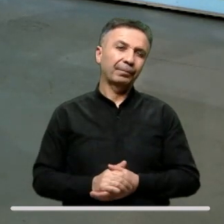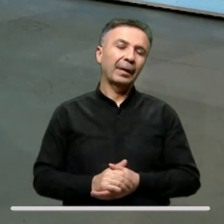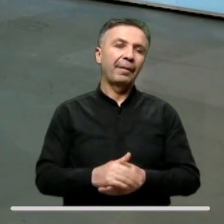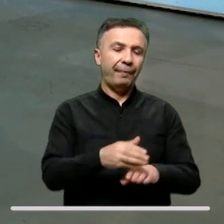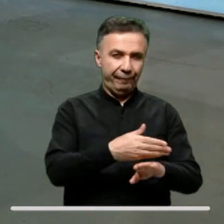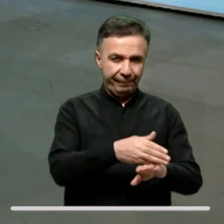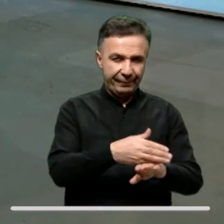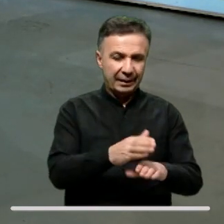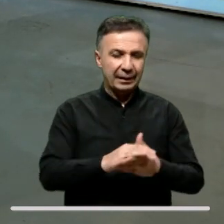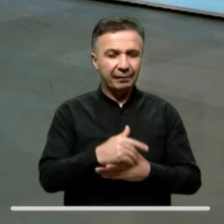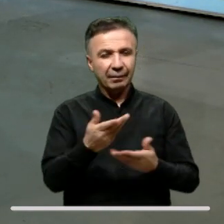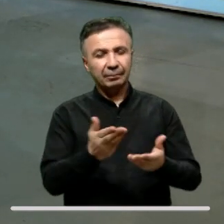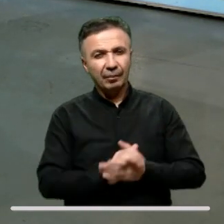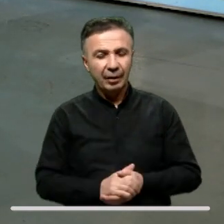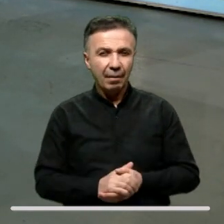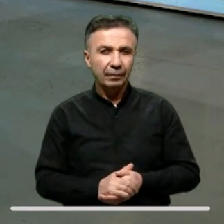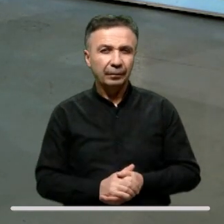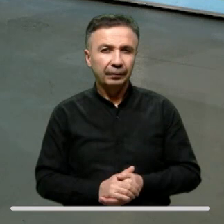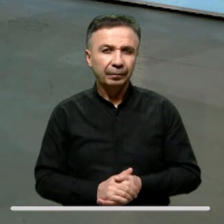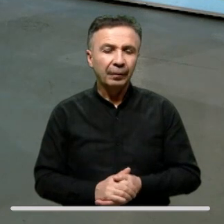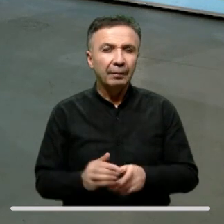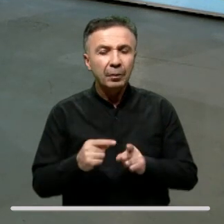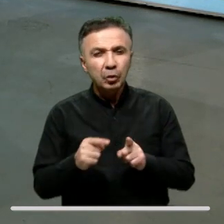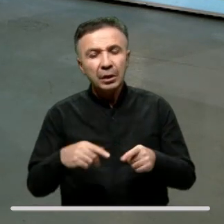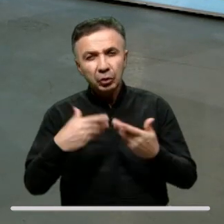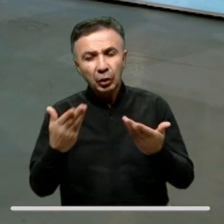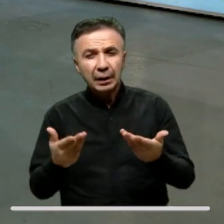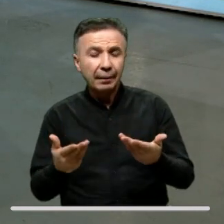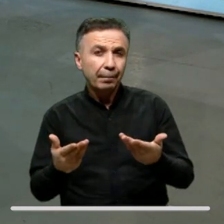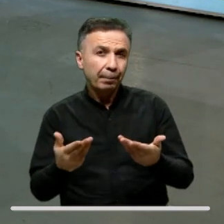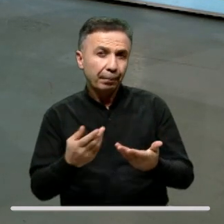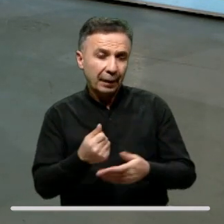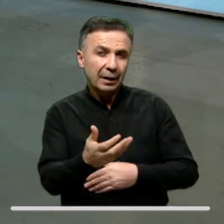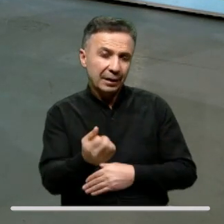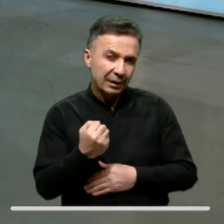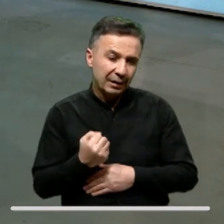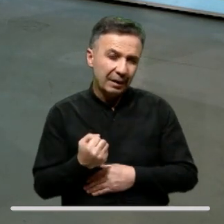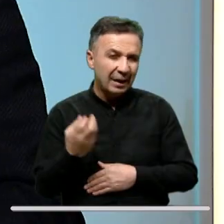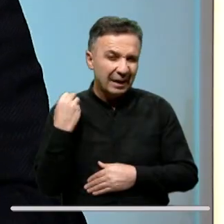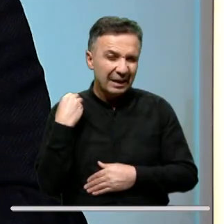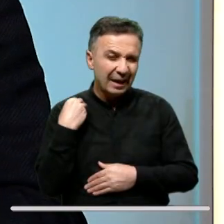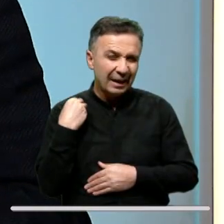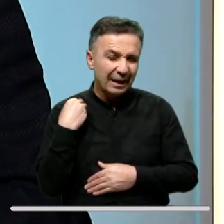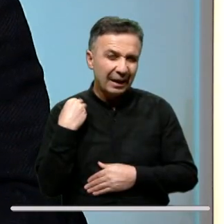veren veya belli bir süre sonra ödemeyi alacak kişi yeni güncel fiyatı